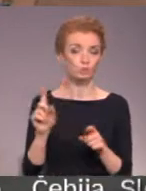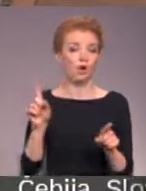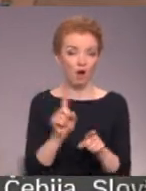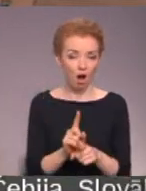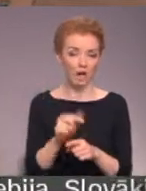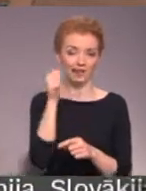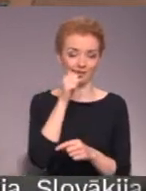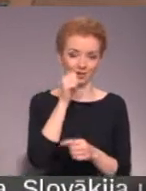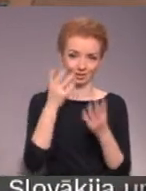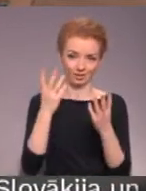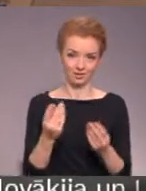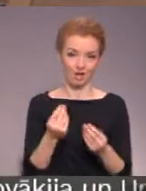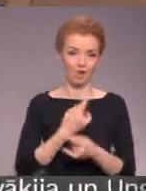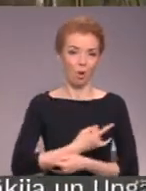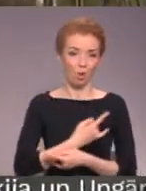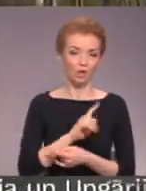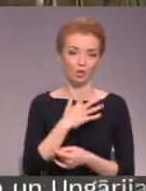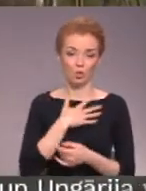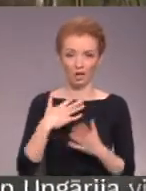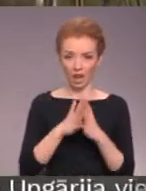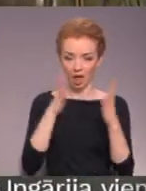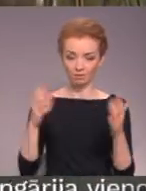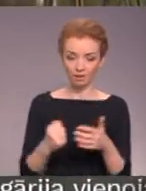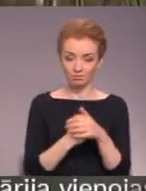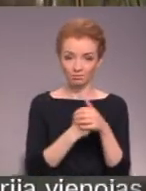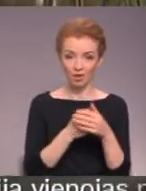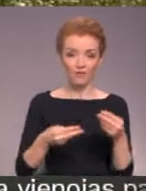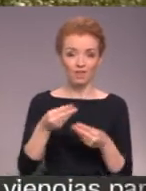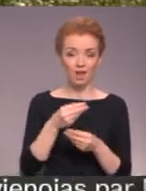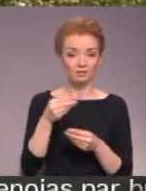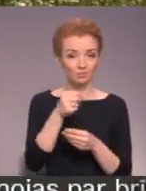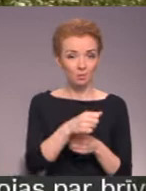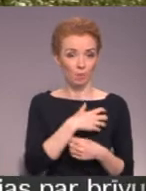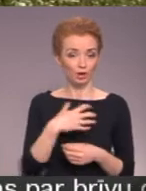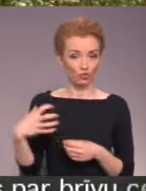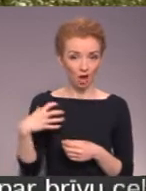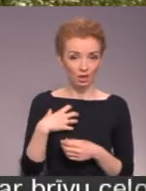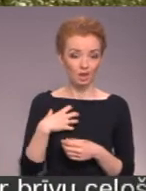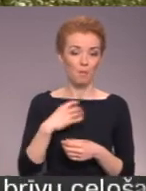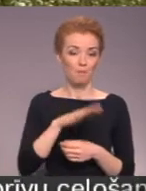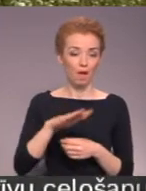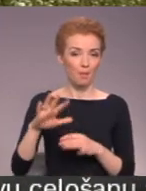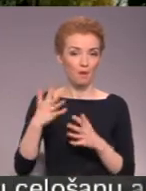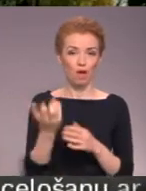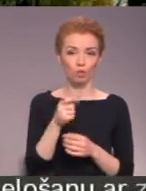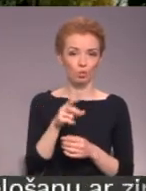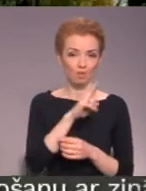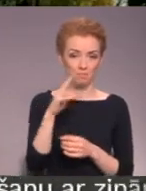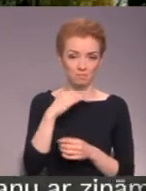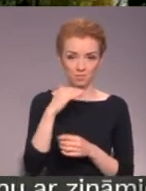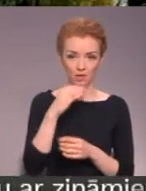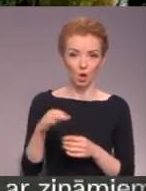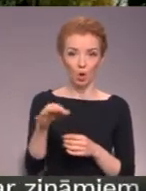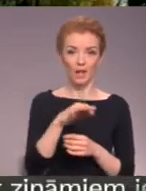ikdienā auklītes ir ļoti liels atbalsts. Lai arī finansiāli palīdz pašvaldības, kuru bērni dzīvo SOS ciematos, ar to nepietiek.